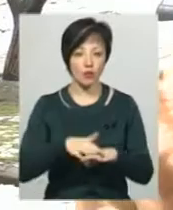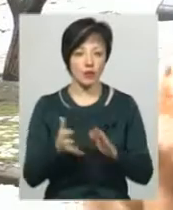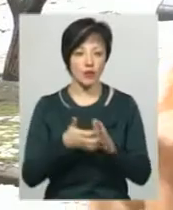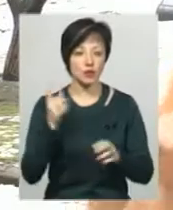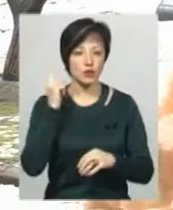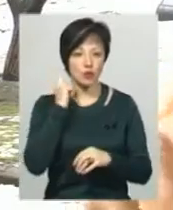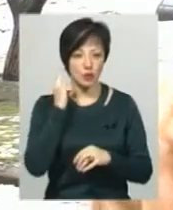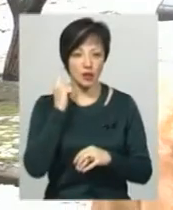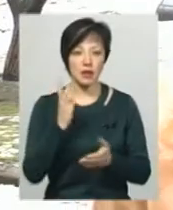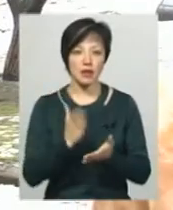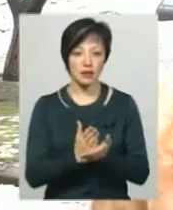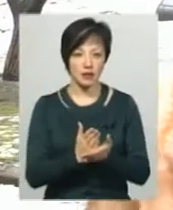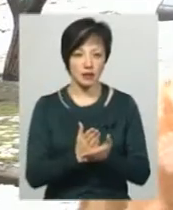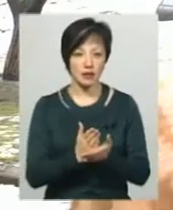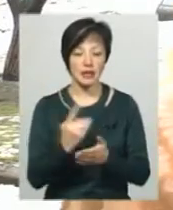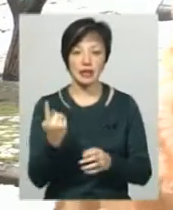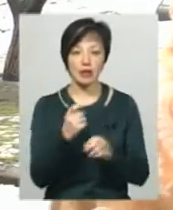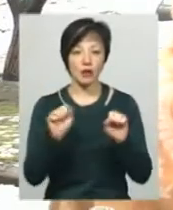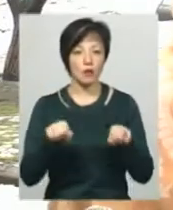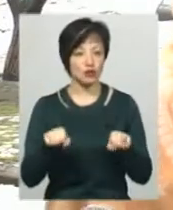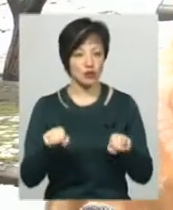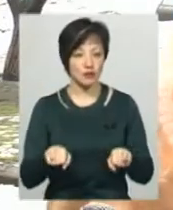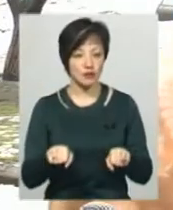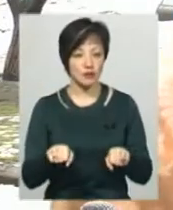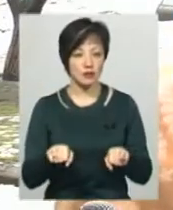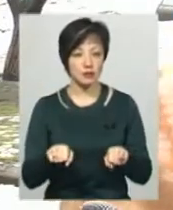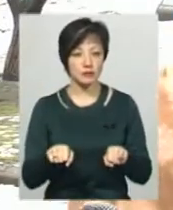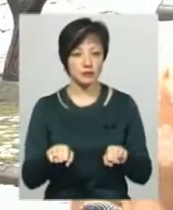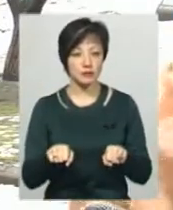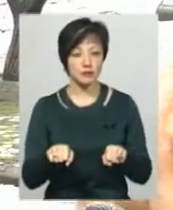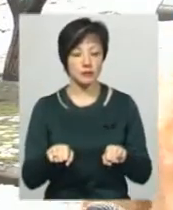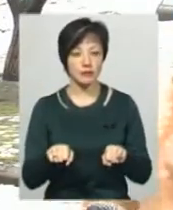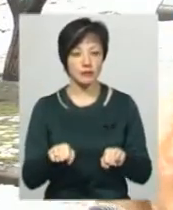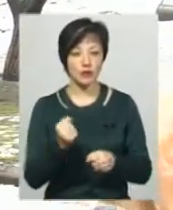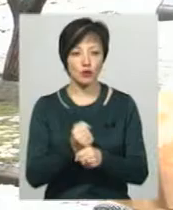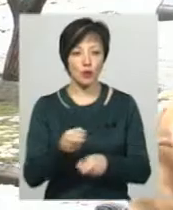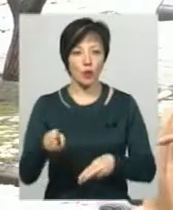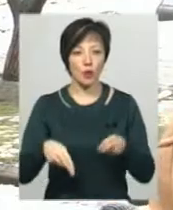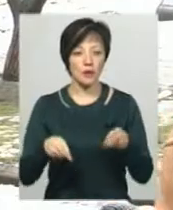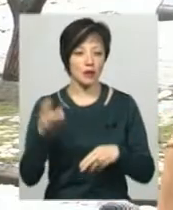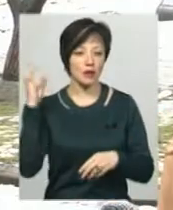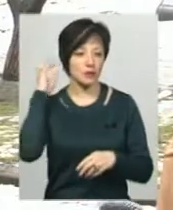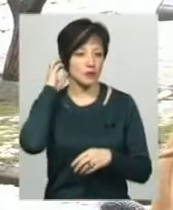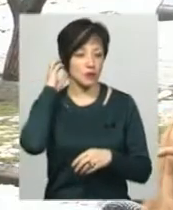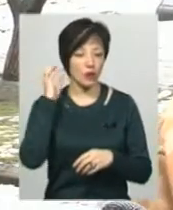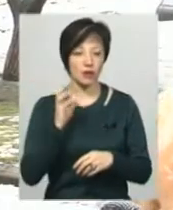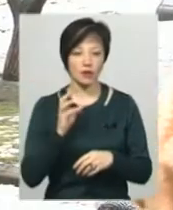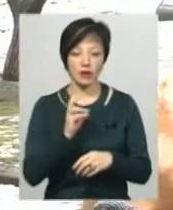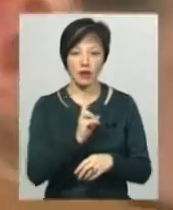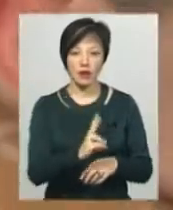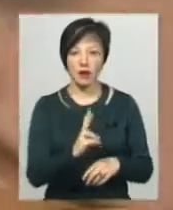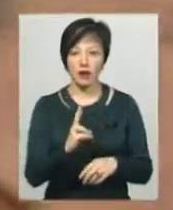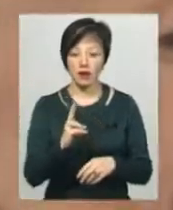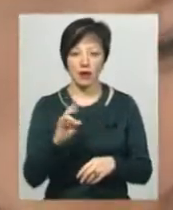вадою слуху є єдина можливість зробити операцію з вживлення кохлеарного